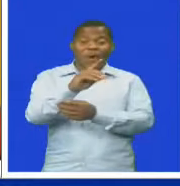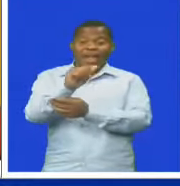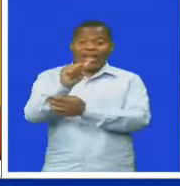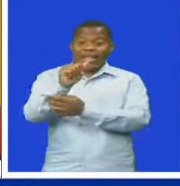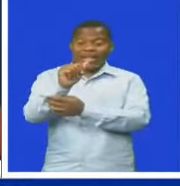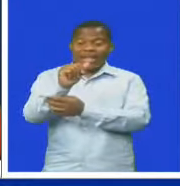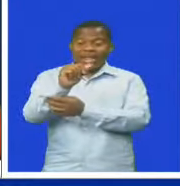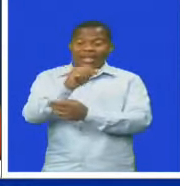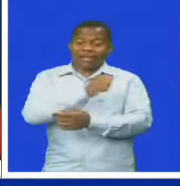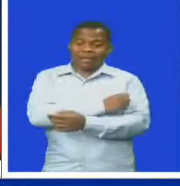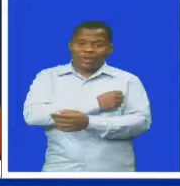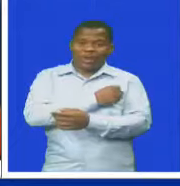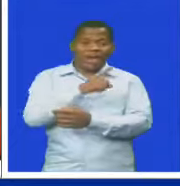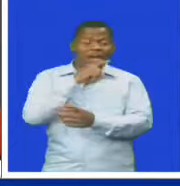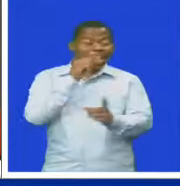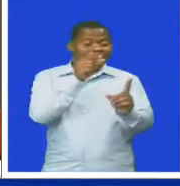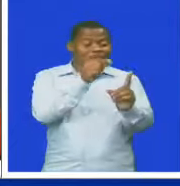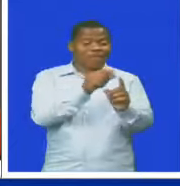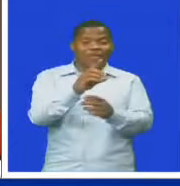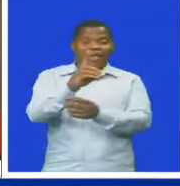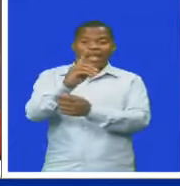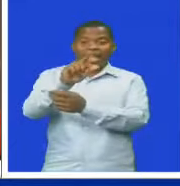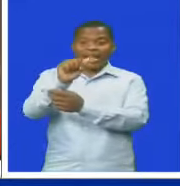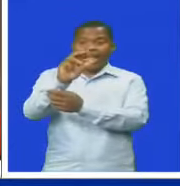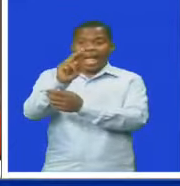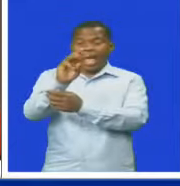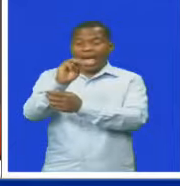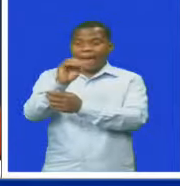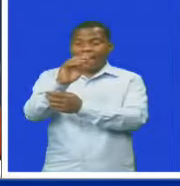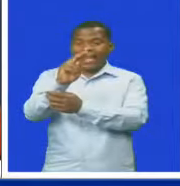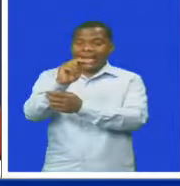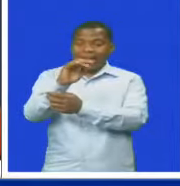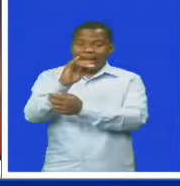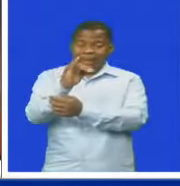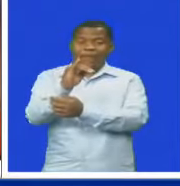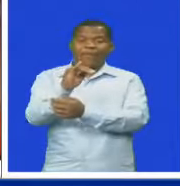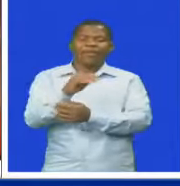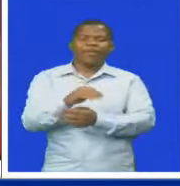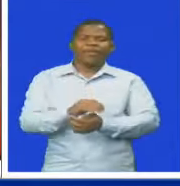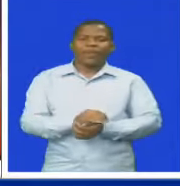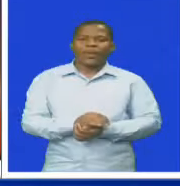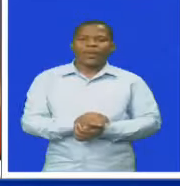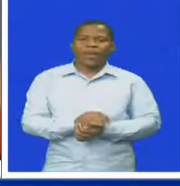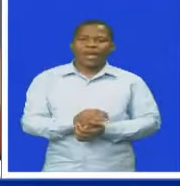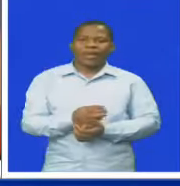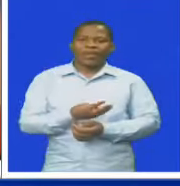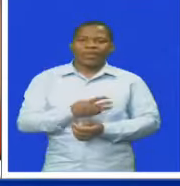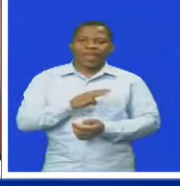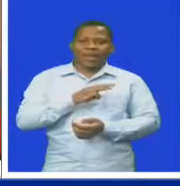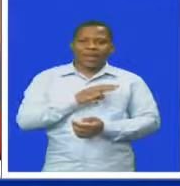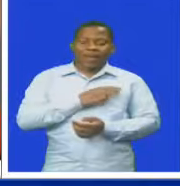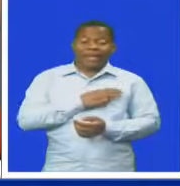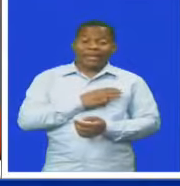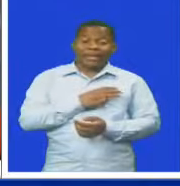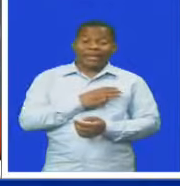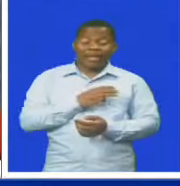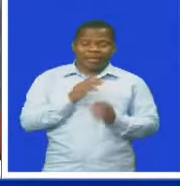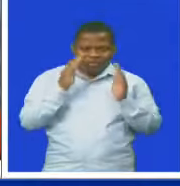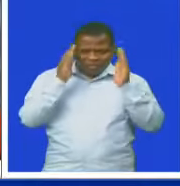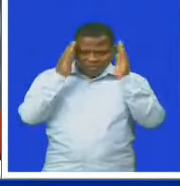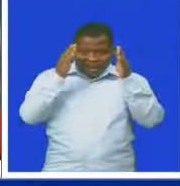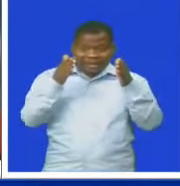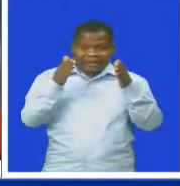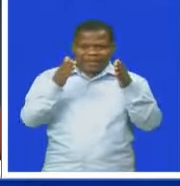lese kugcizelela kakhulu ukuthi kubhadala akuse akube kusebenzisa le tindlela tesimanje manje ngoba vele lase